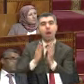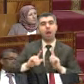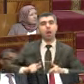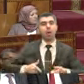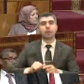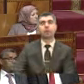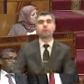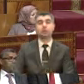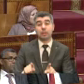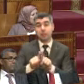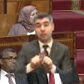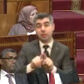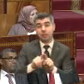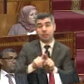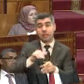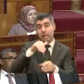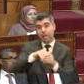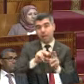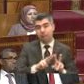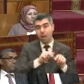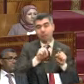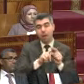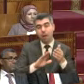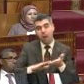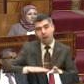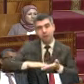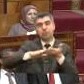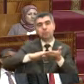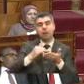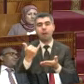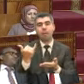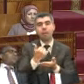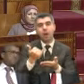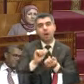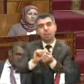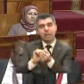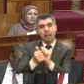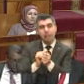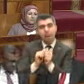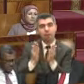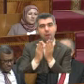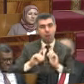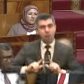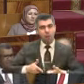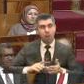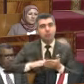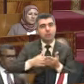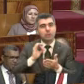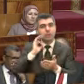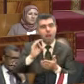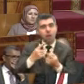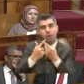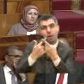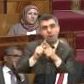الدستوري نراهن على الارتقاء بالرياضة المدرسية والتربية البدنية والمساهمة في تطوير الرياضة من